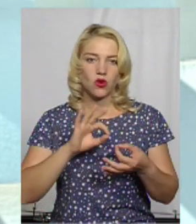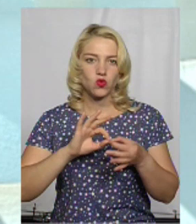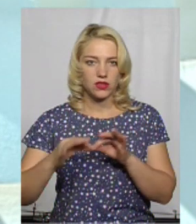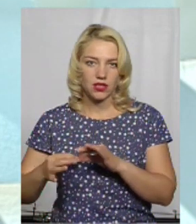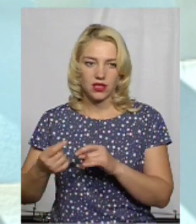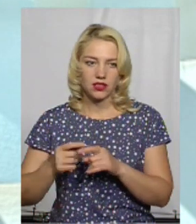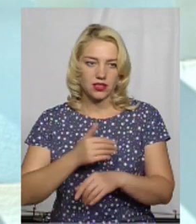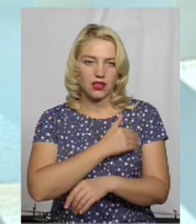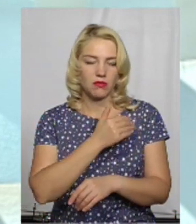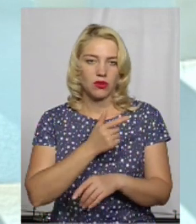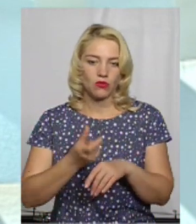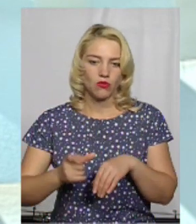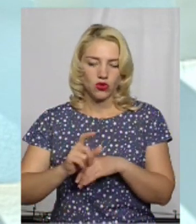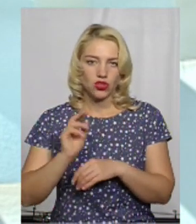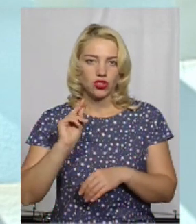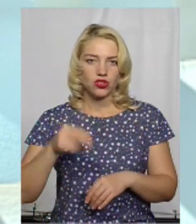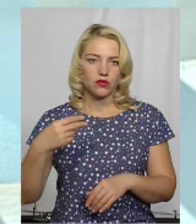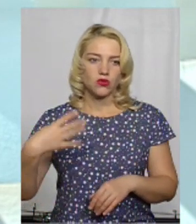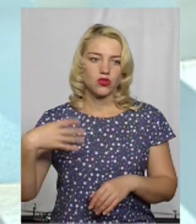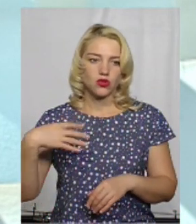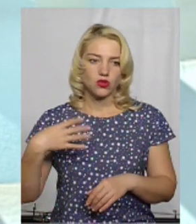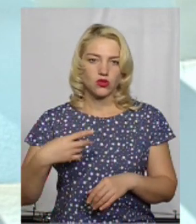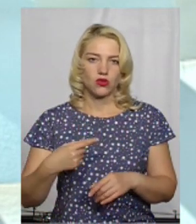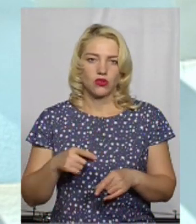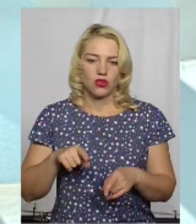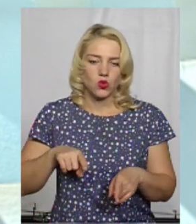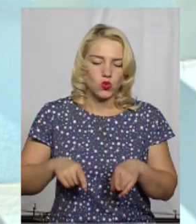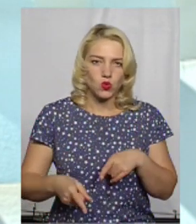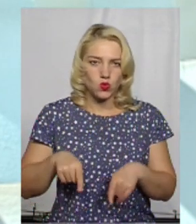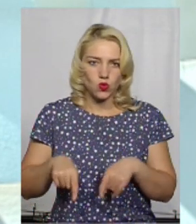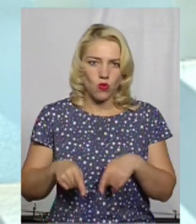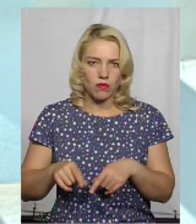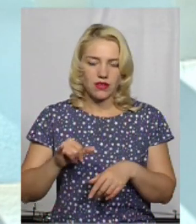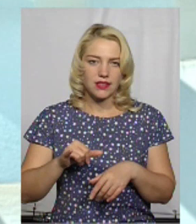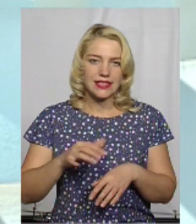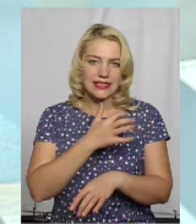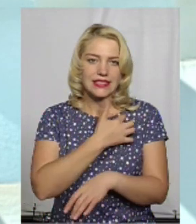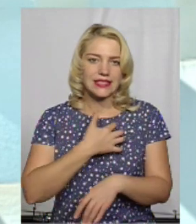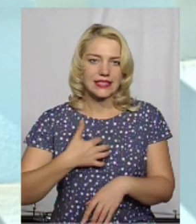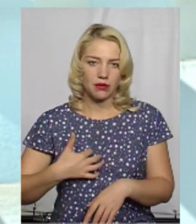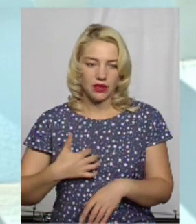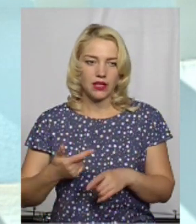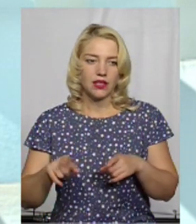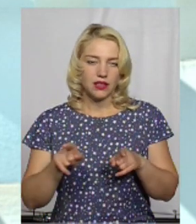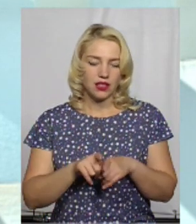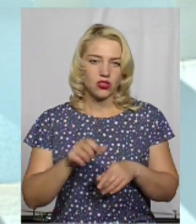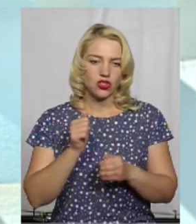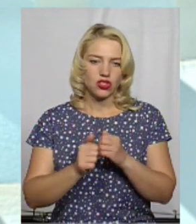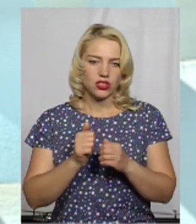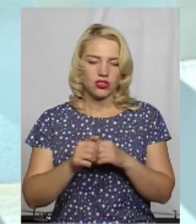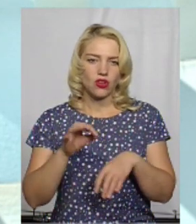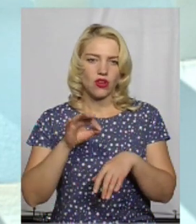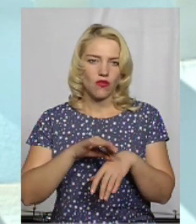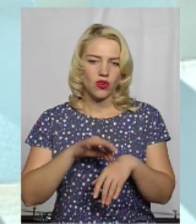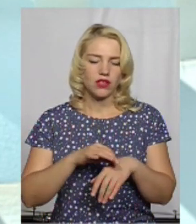це температура більше 40 градусів, фібрильні судоми та сип. От, і також він часто хворів